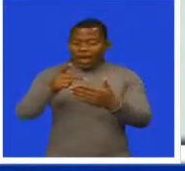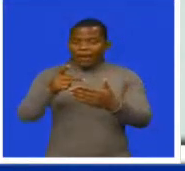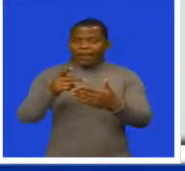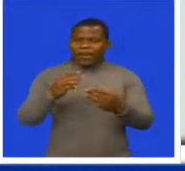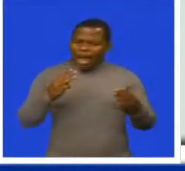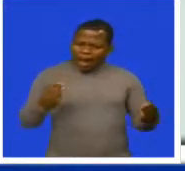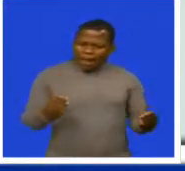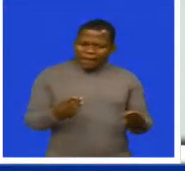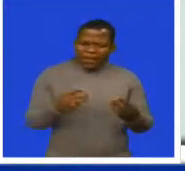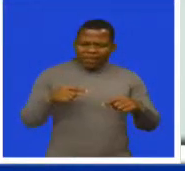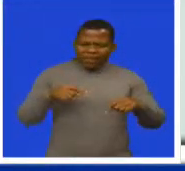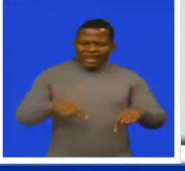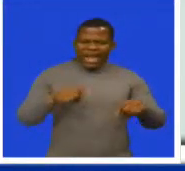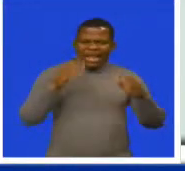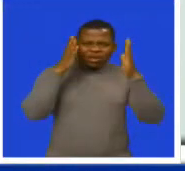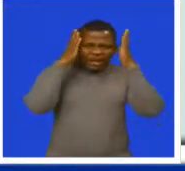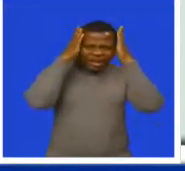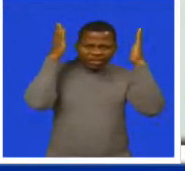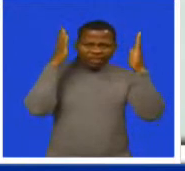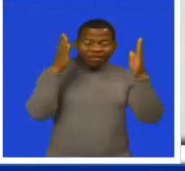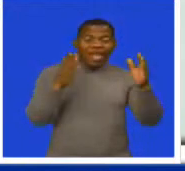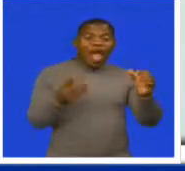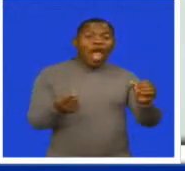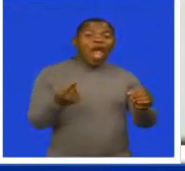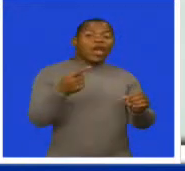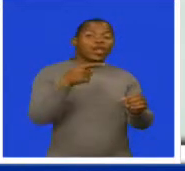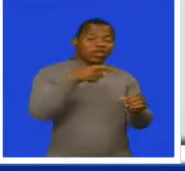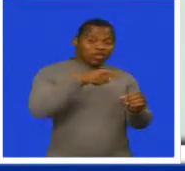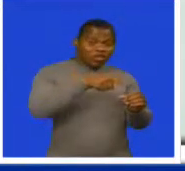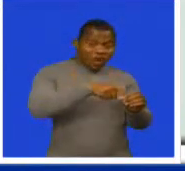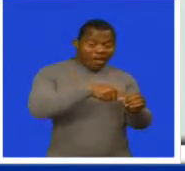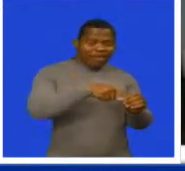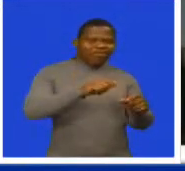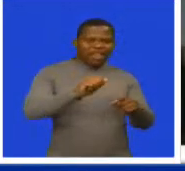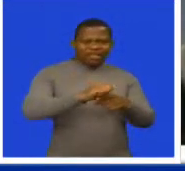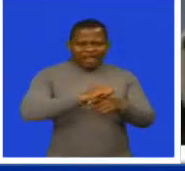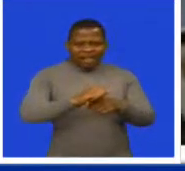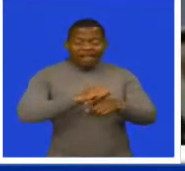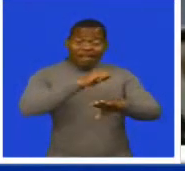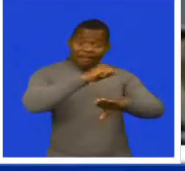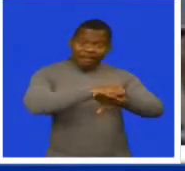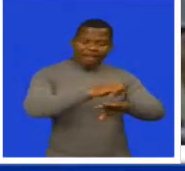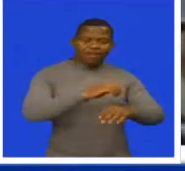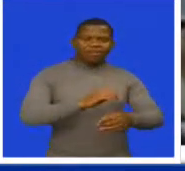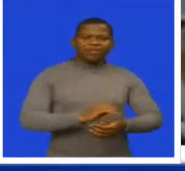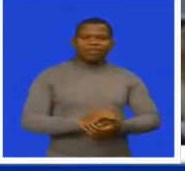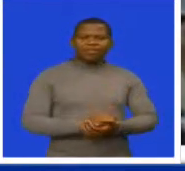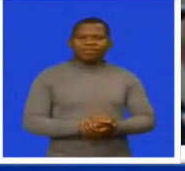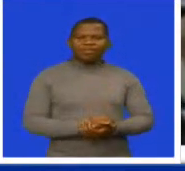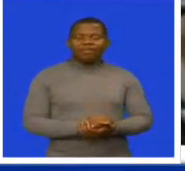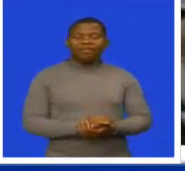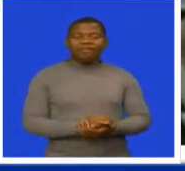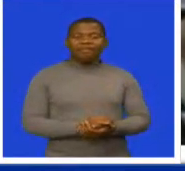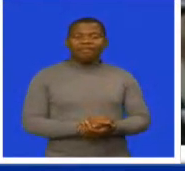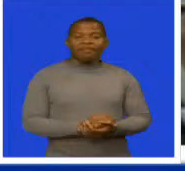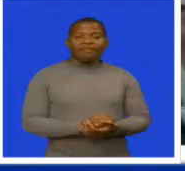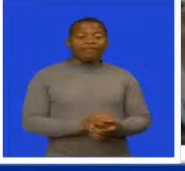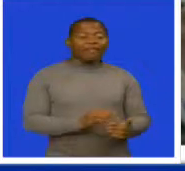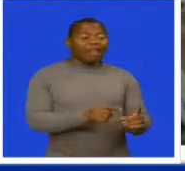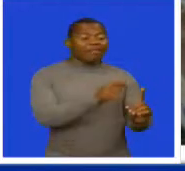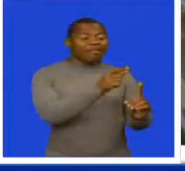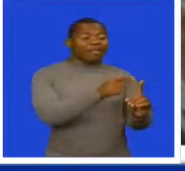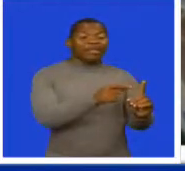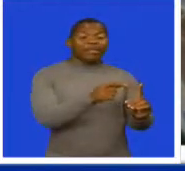eSwatini akhone ukuthi nawo angene kulama training Sibalikhulu welive leNdiya Randa